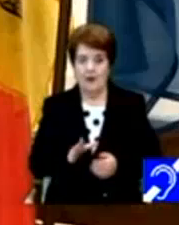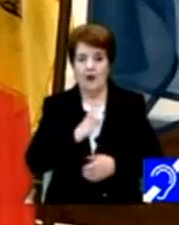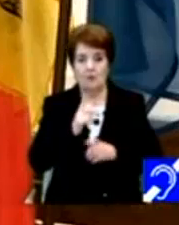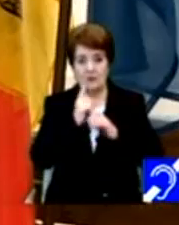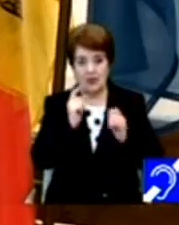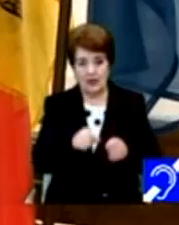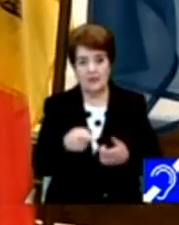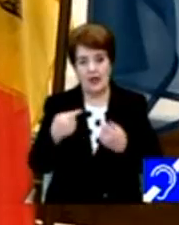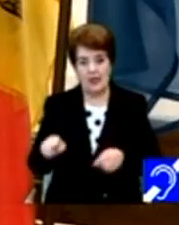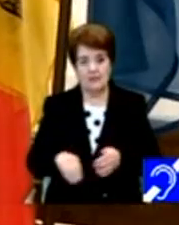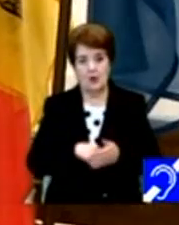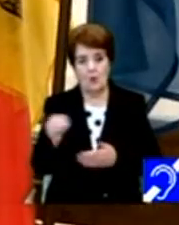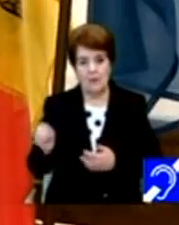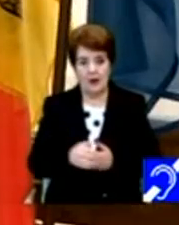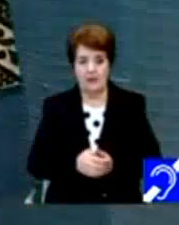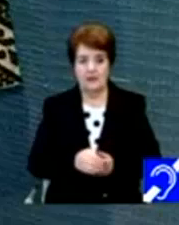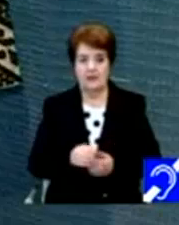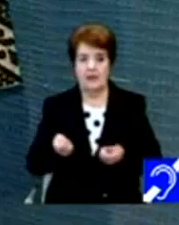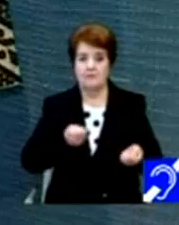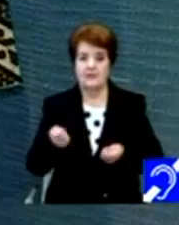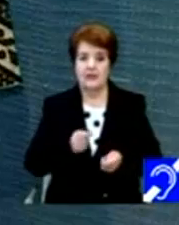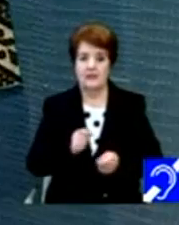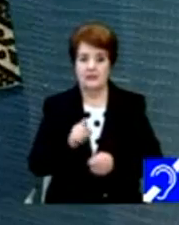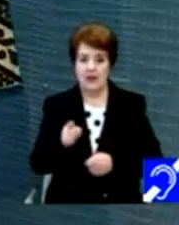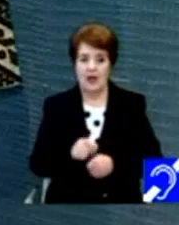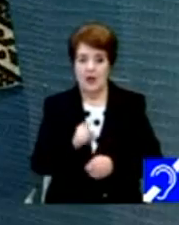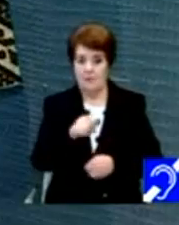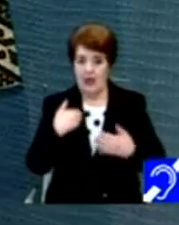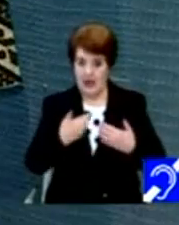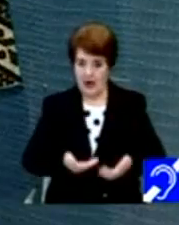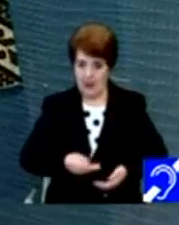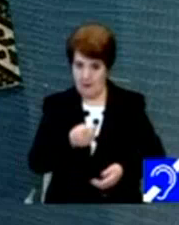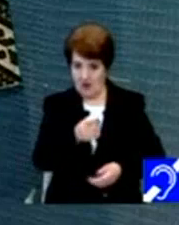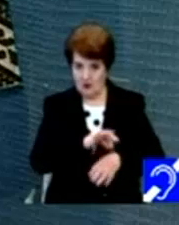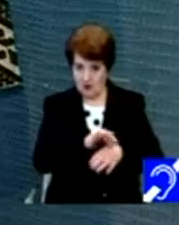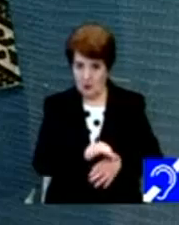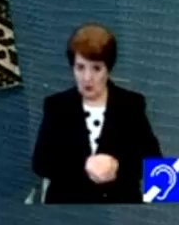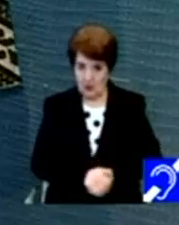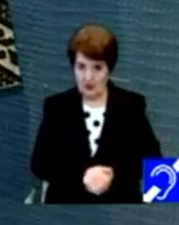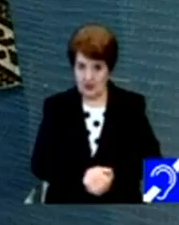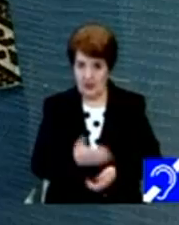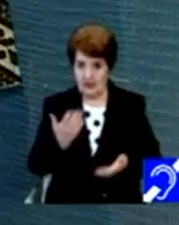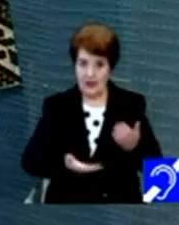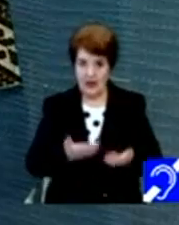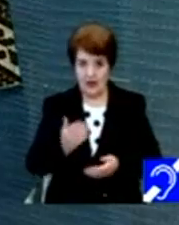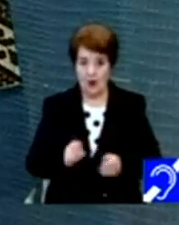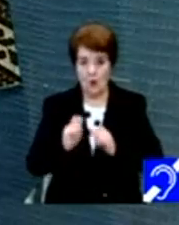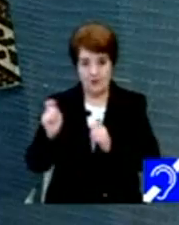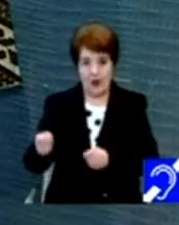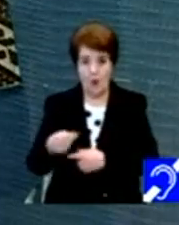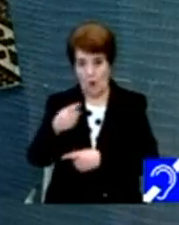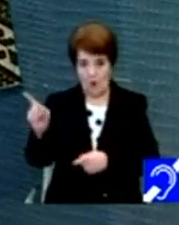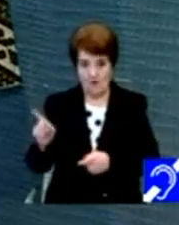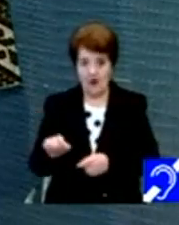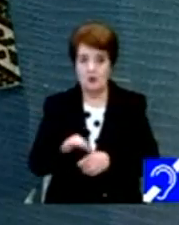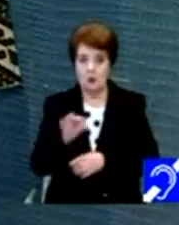fost cumpărate de administrația muzeului. Spre exemplu, cămașa pe care o port eu, dacă o dai cuiva să